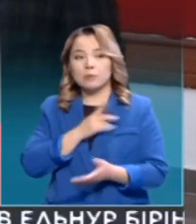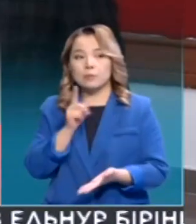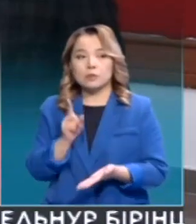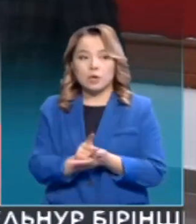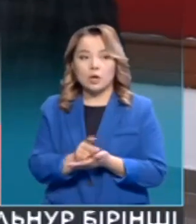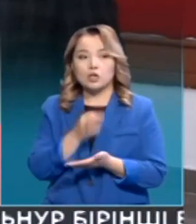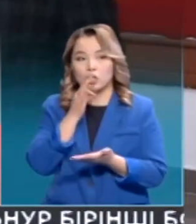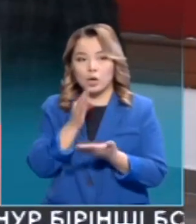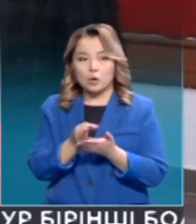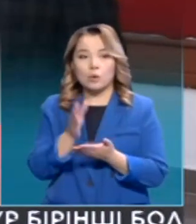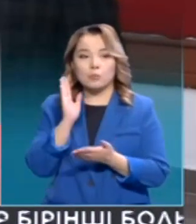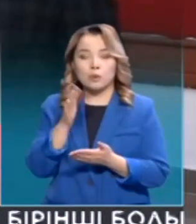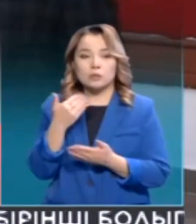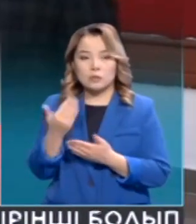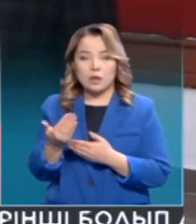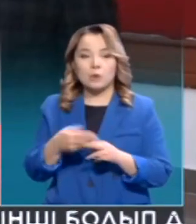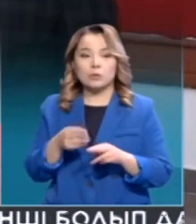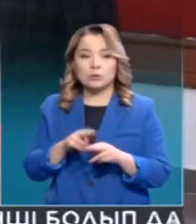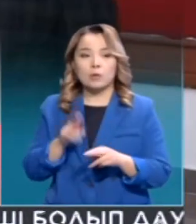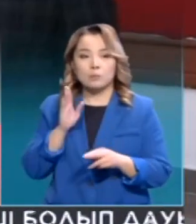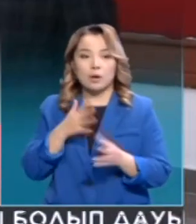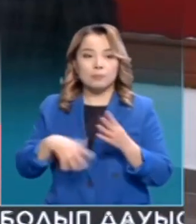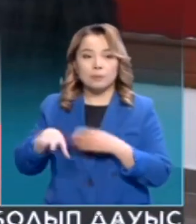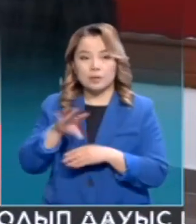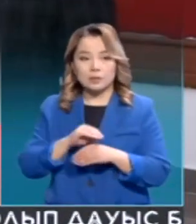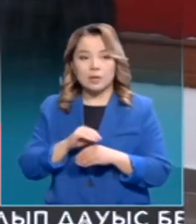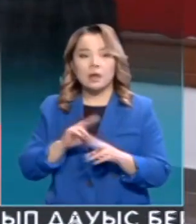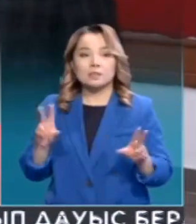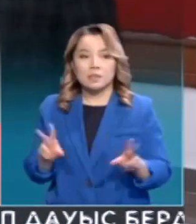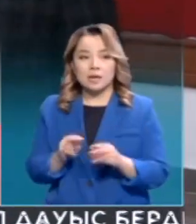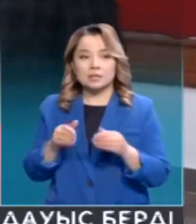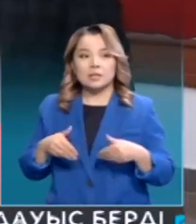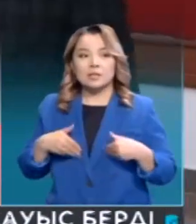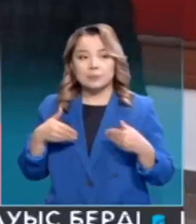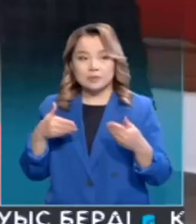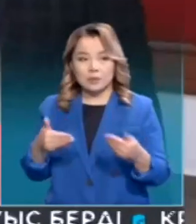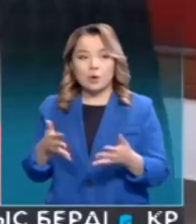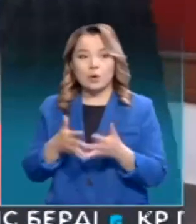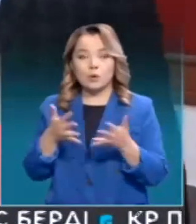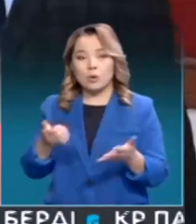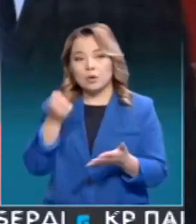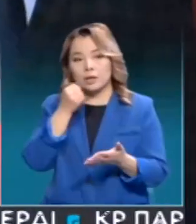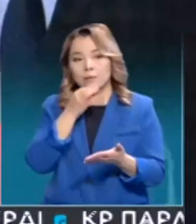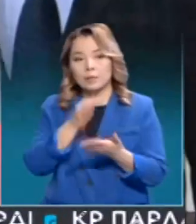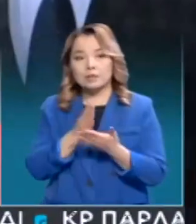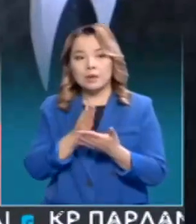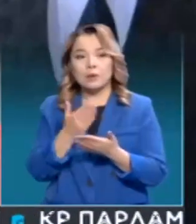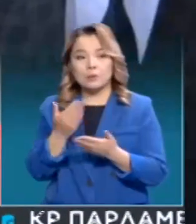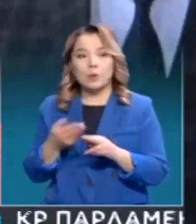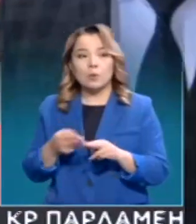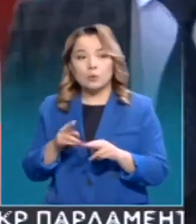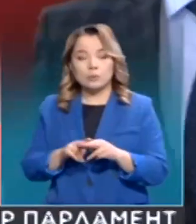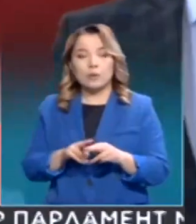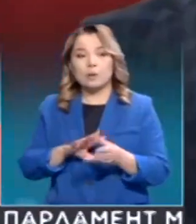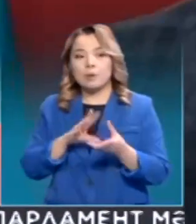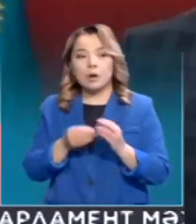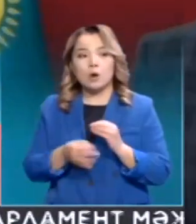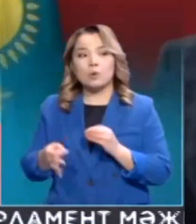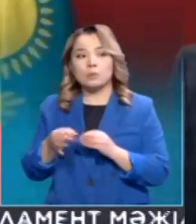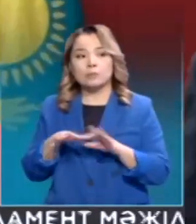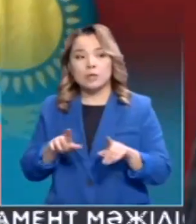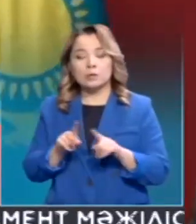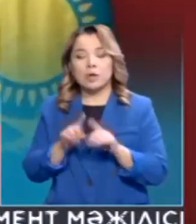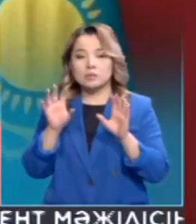men javapkerşilikter tur. Olay bolatın bolsa barşanızğa sättilik tileymiz. Көп рахмет. Я, облыс бойынша сайлау барысында ешқандай